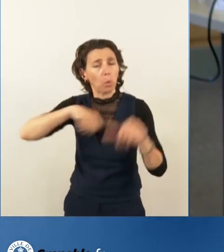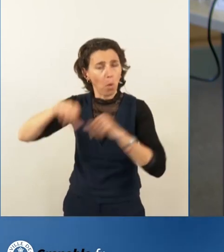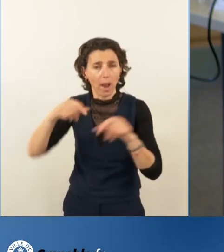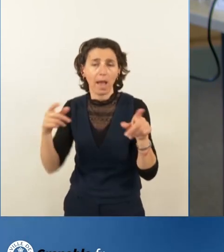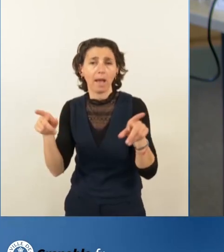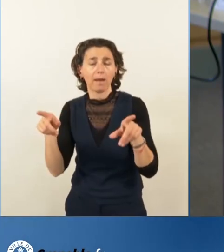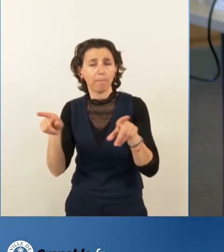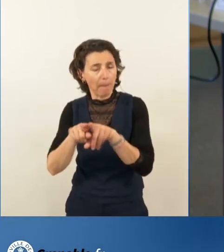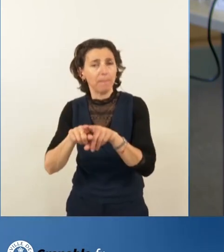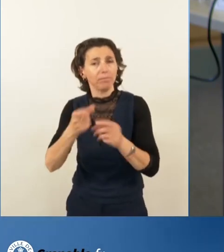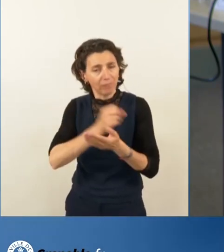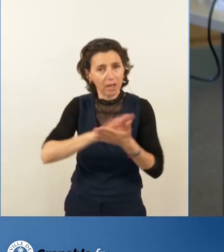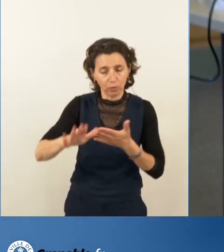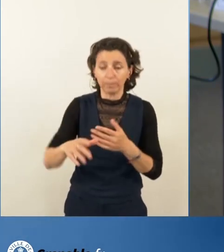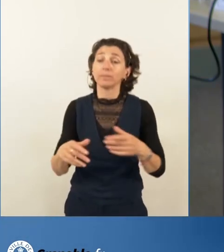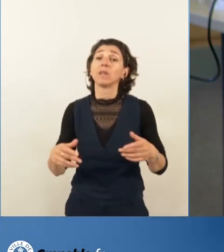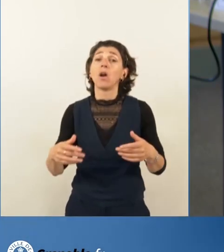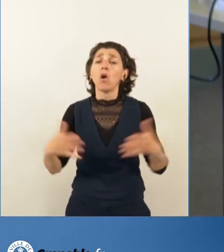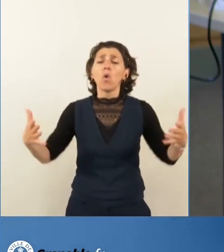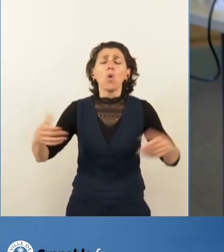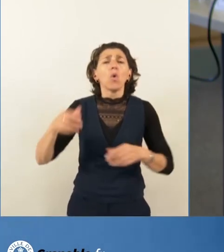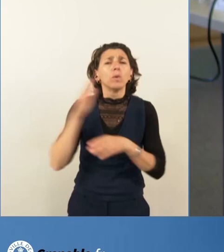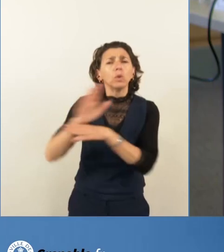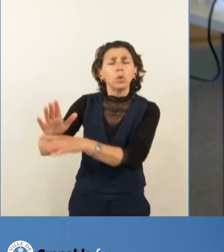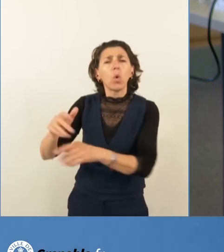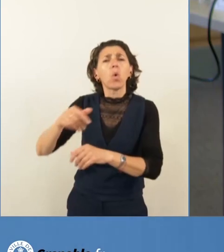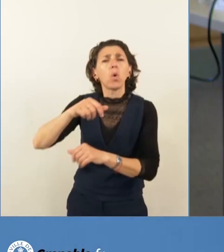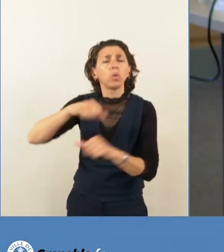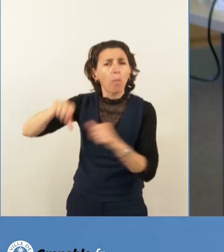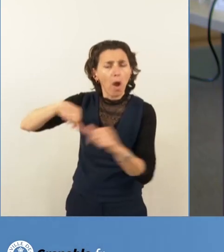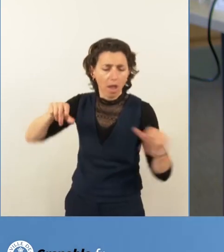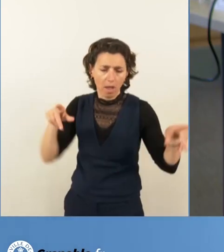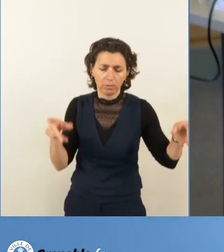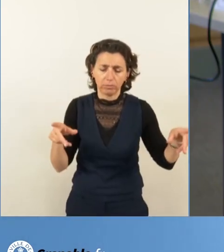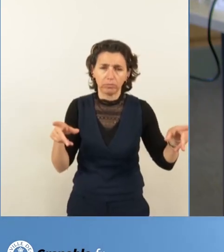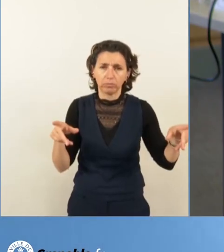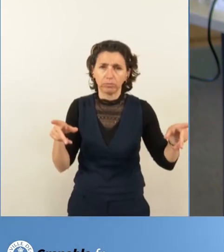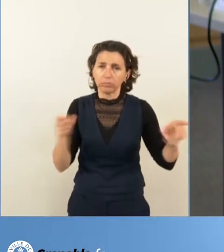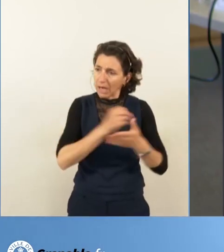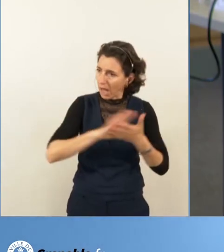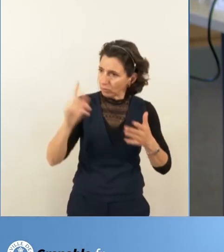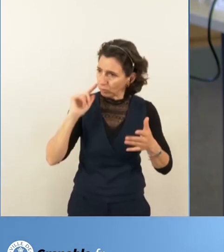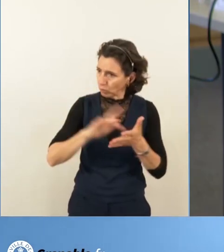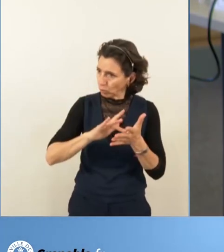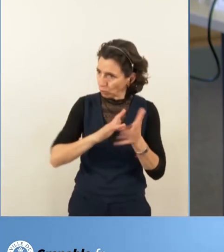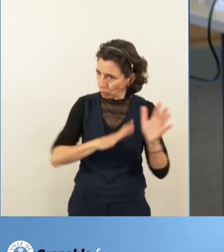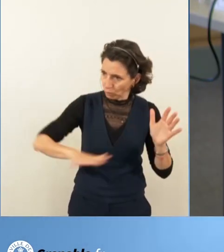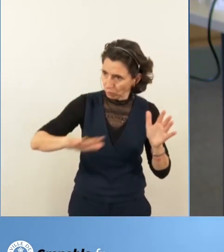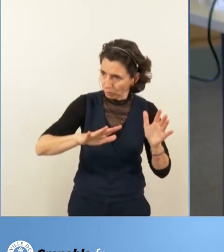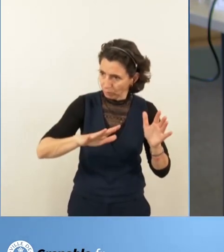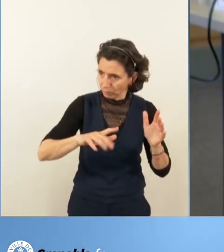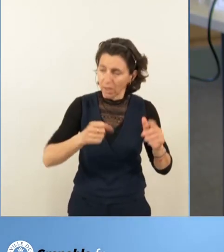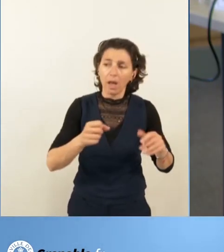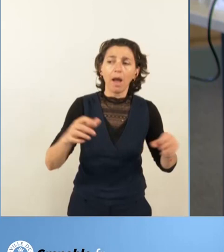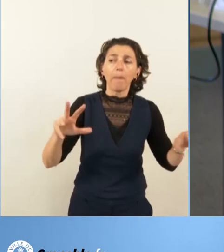annuelle du musée restera payant pour certains publics avec un tarif plein à 14 euros un tarif réduit